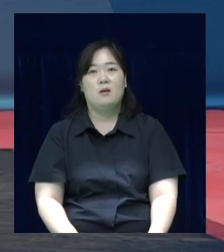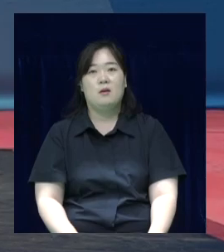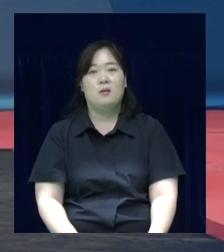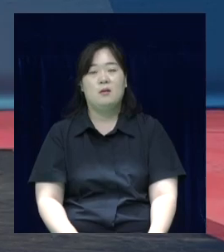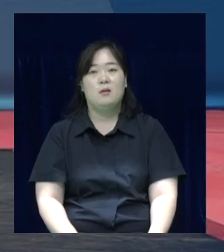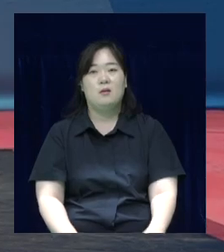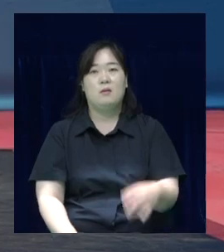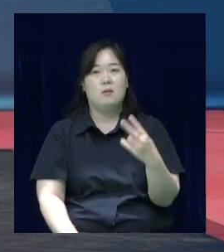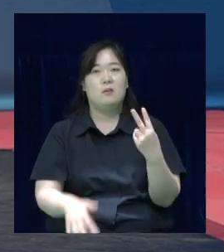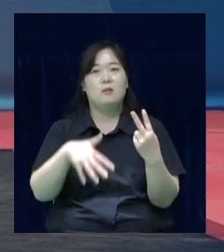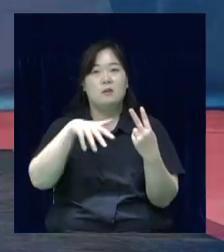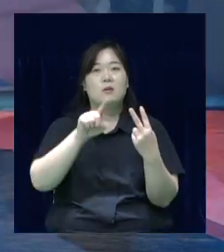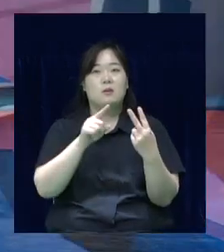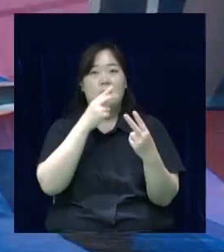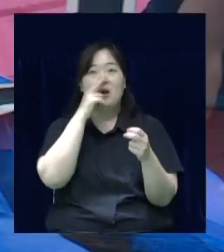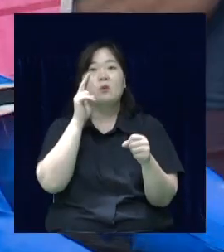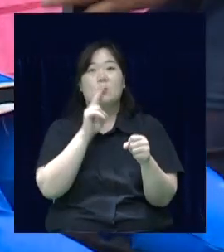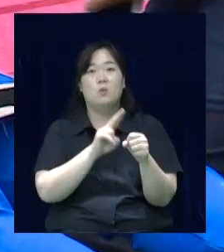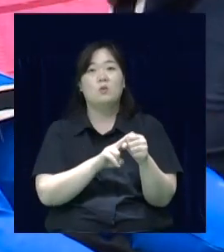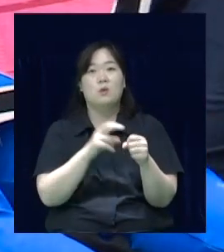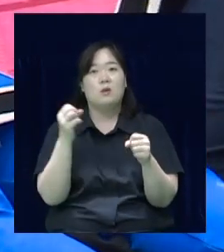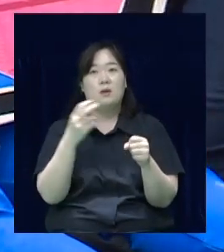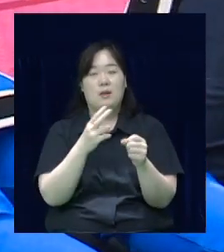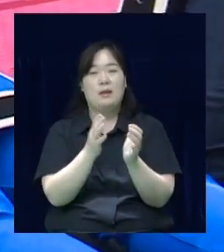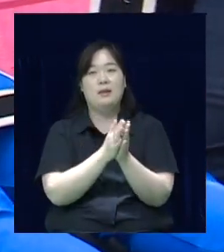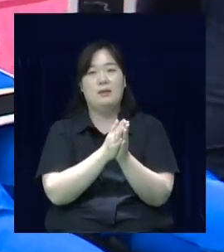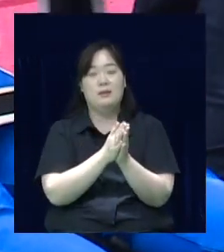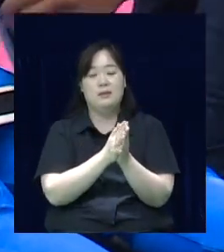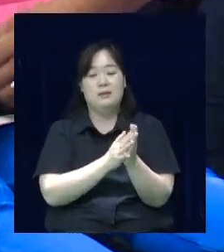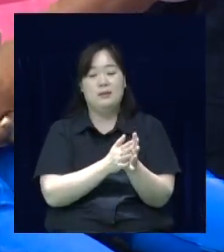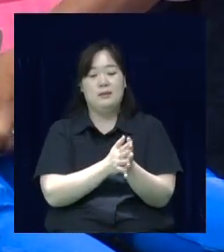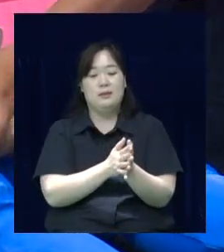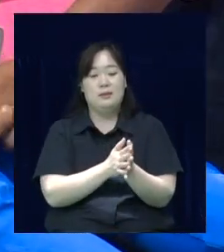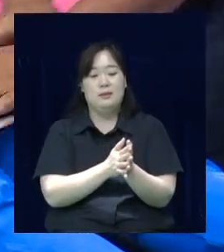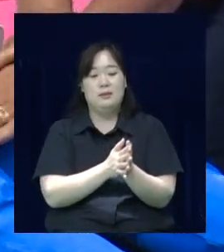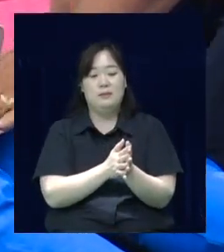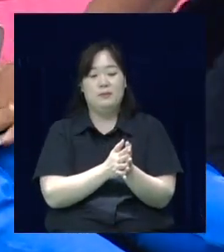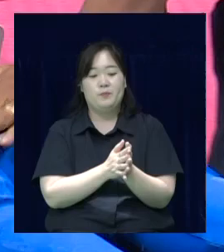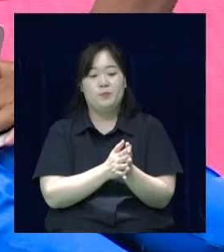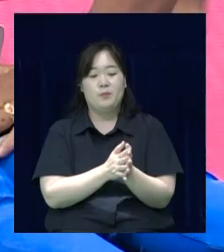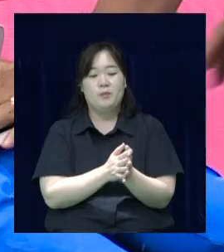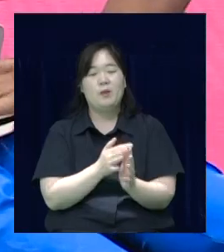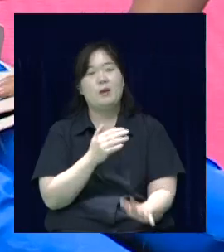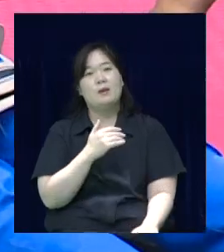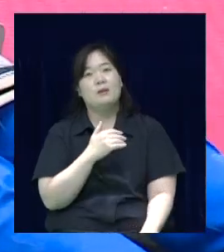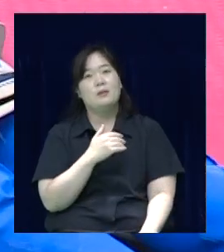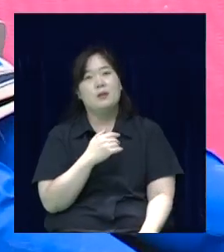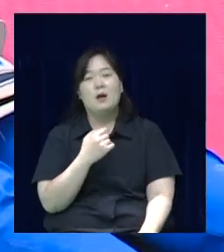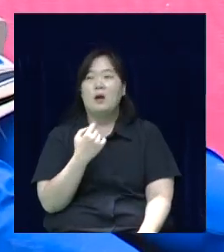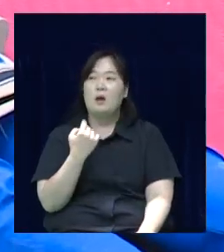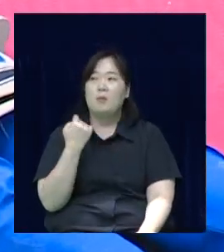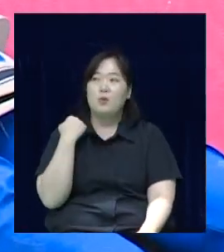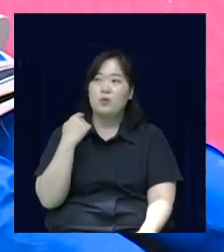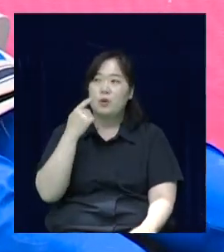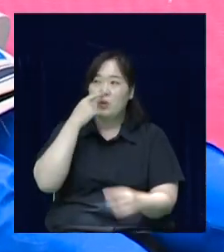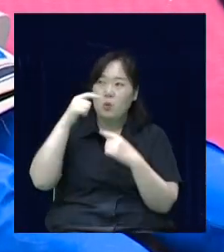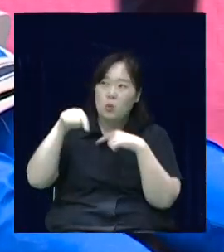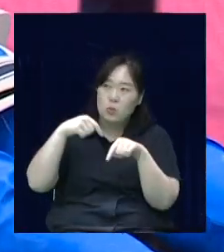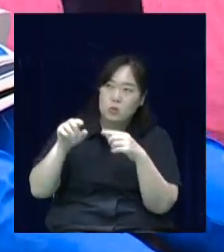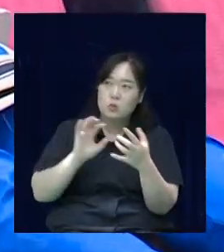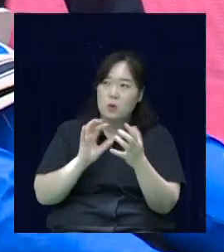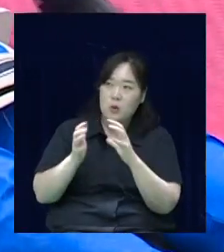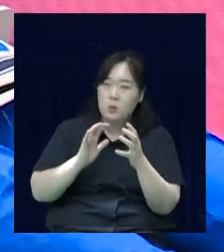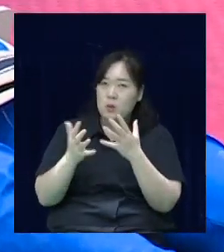파워리프팅 2차 시도 서진곤 선수. 아니, 경험이 많은 선수라 뒤에서 작전을 잘 수립하고 왔지